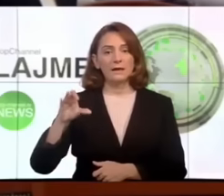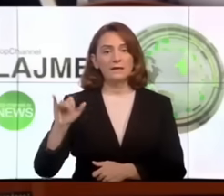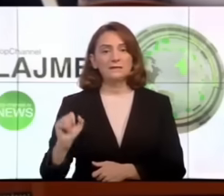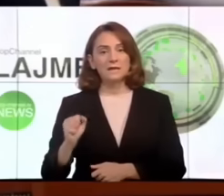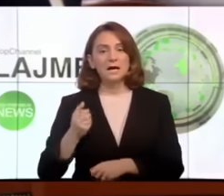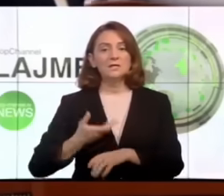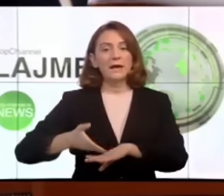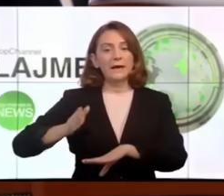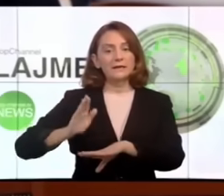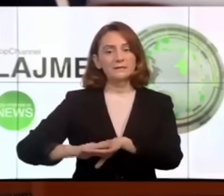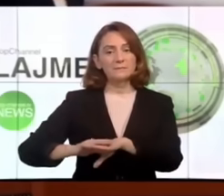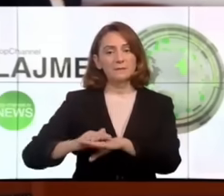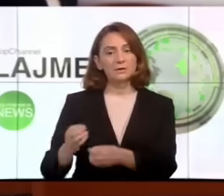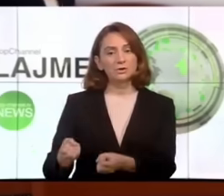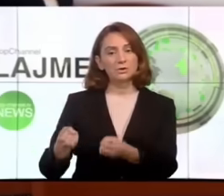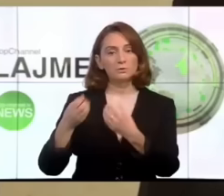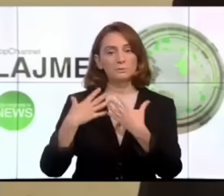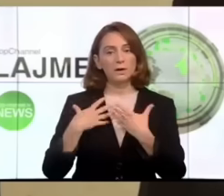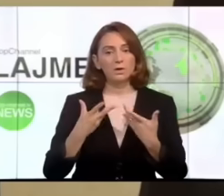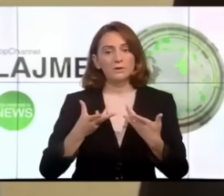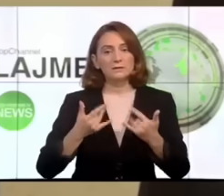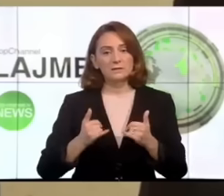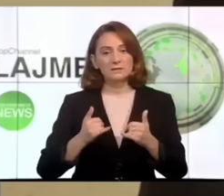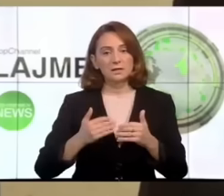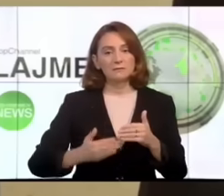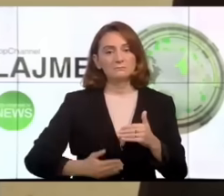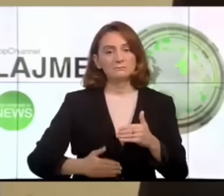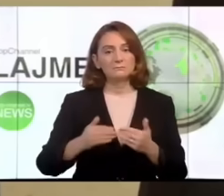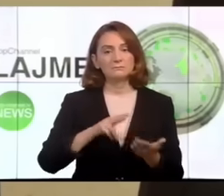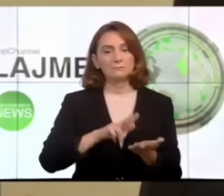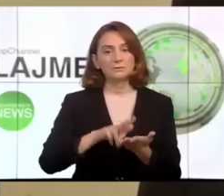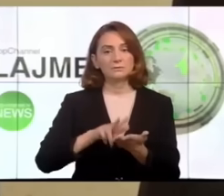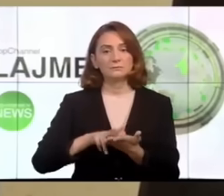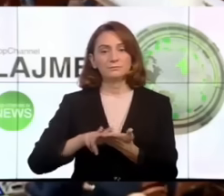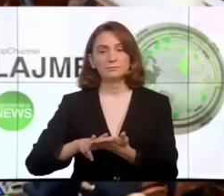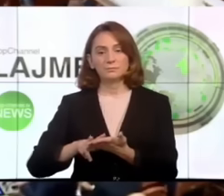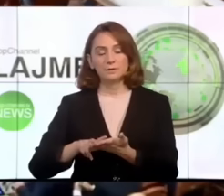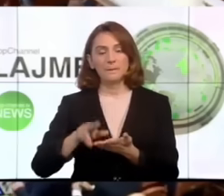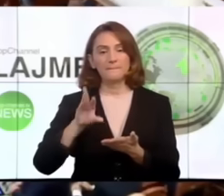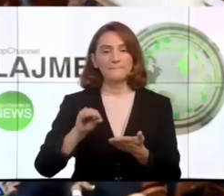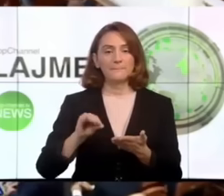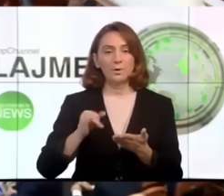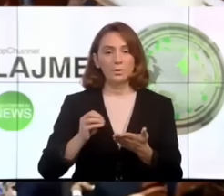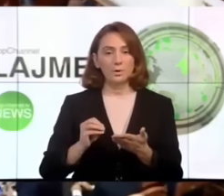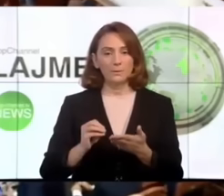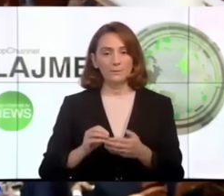specializuar mbi standardet e zbatueshme në vendimarrjet e pushtetit legjislativ.